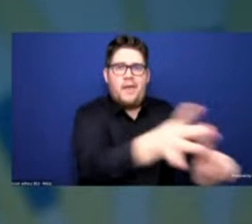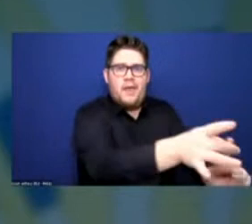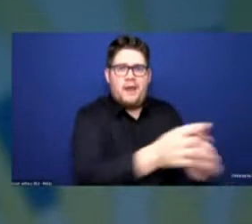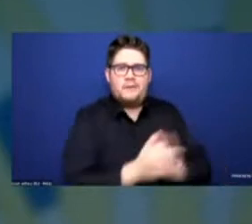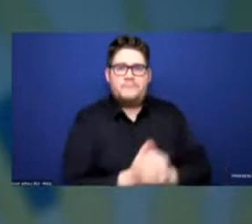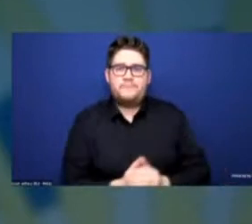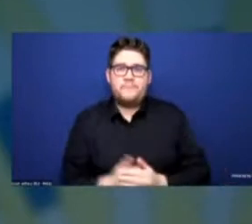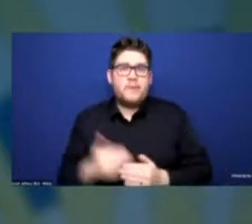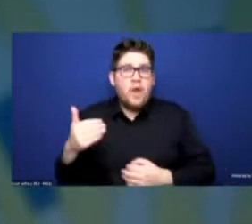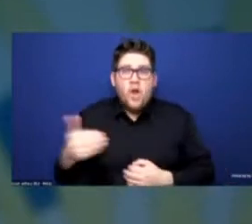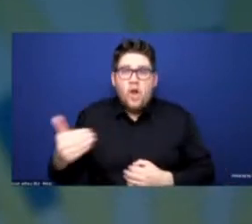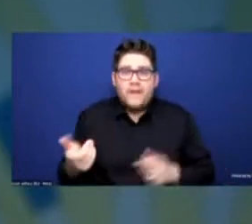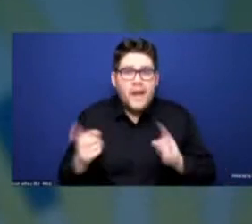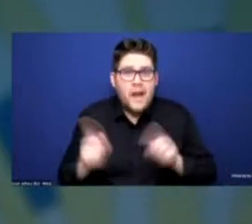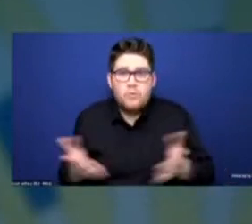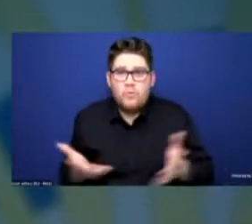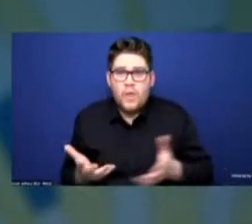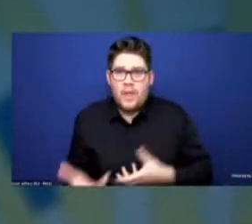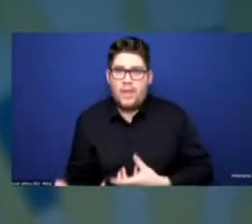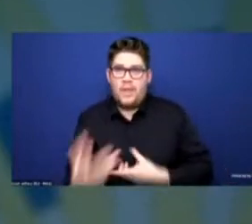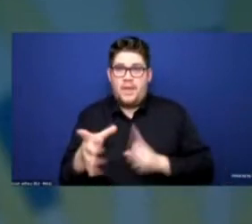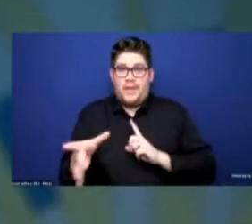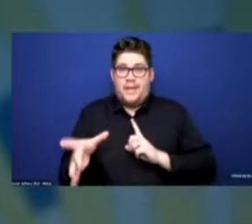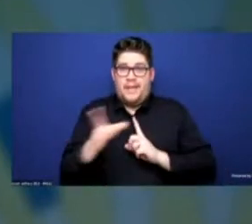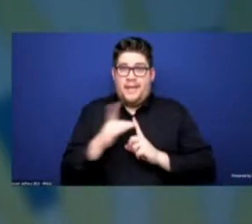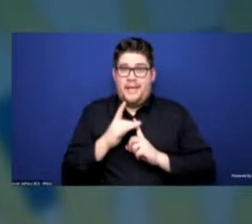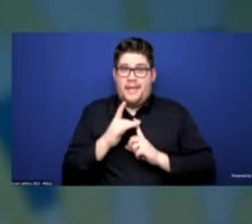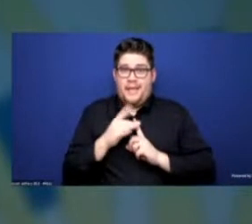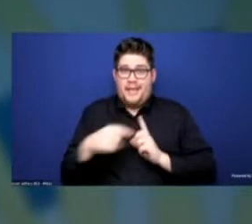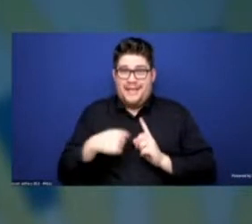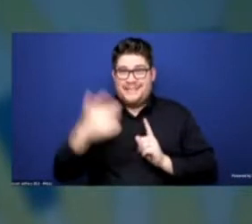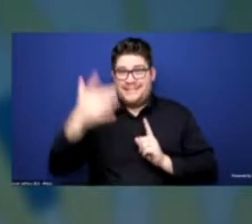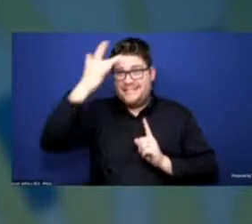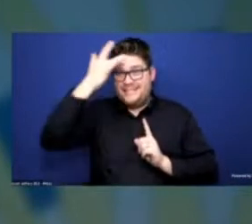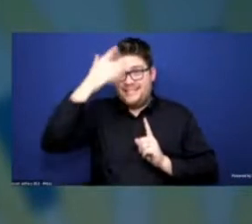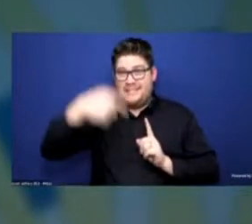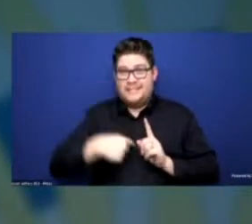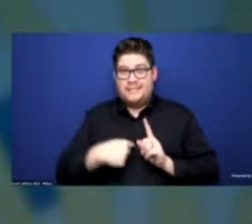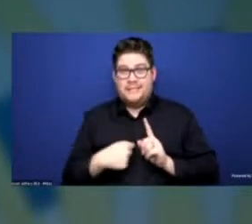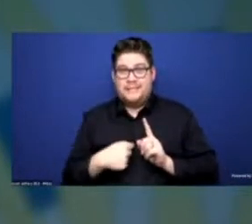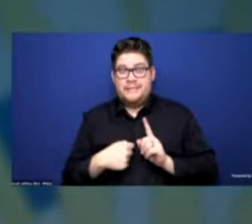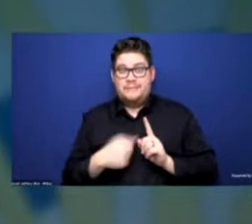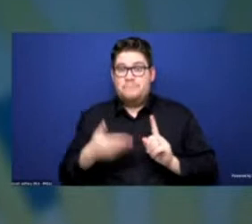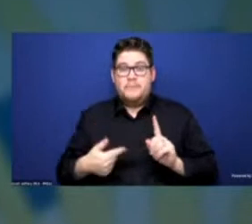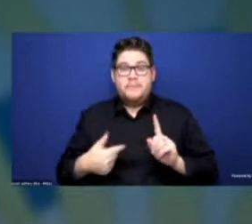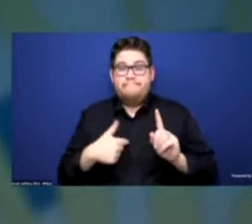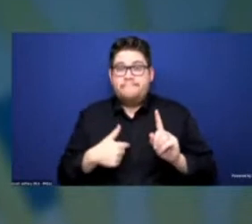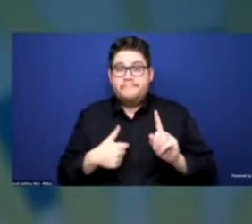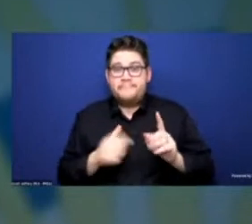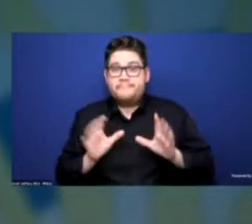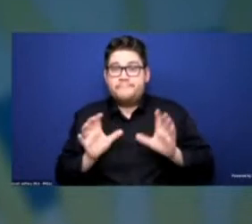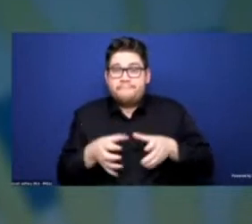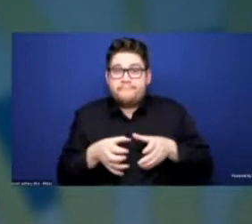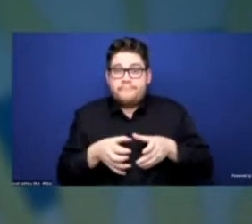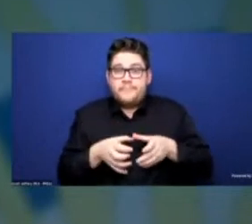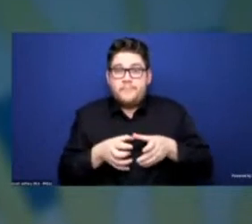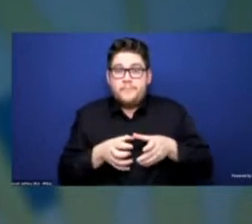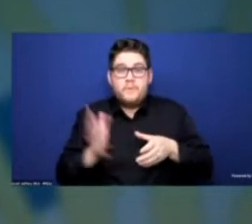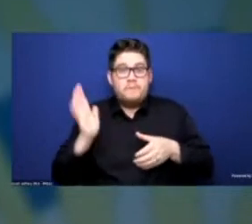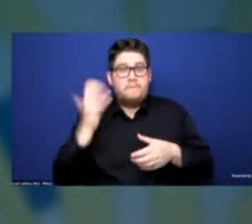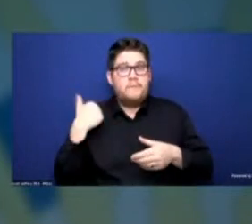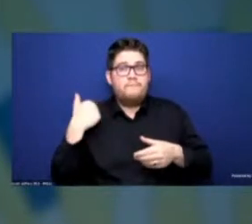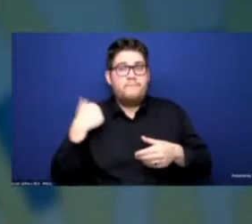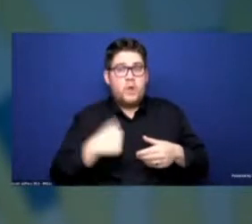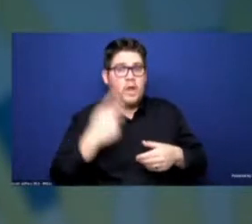以媒体里边 if 说 there were 年 10 龄 people in a 年轻 household, 人年轻 we 人其 might 实 see 就是指这一 transmission 段 to 人 2 or 3 other people at most. Now